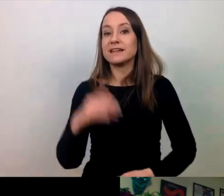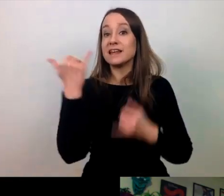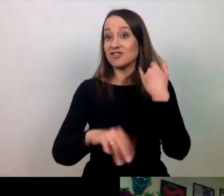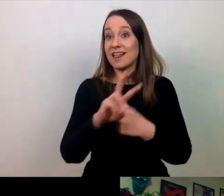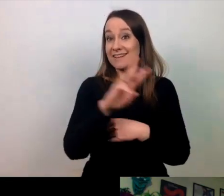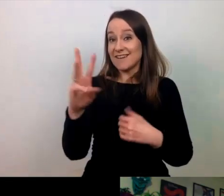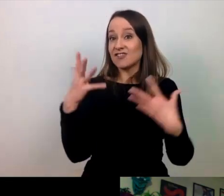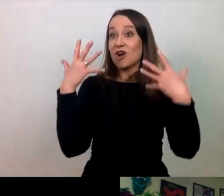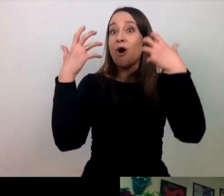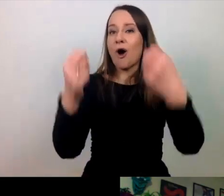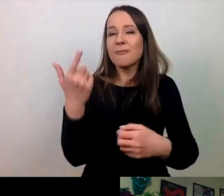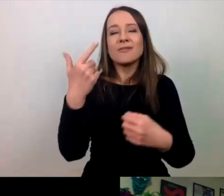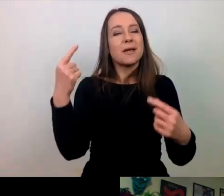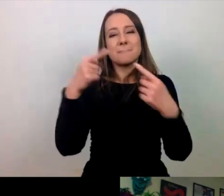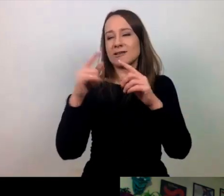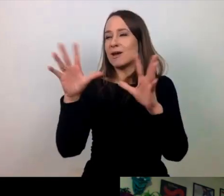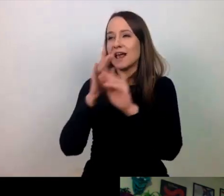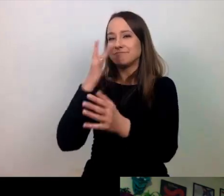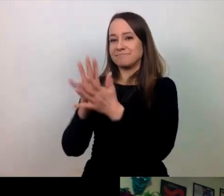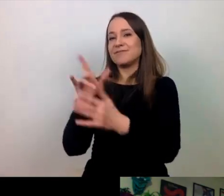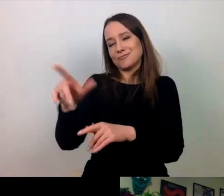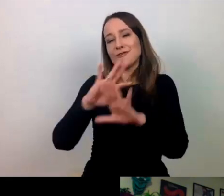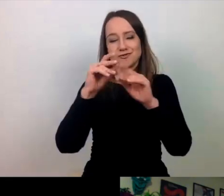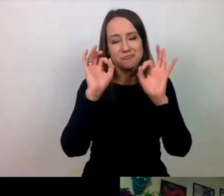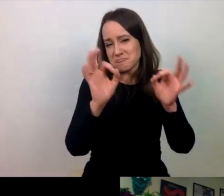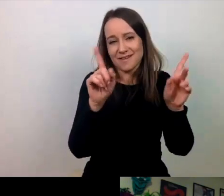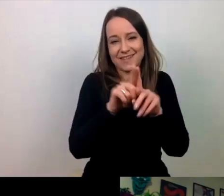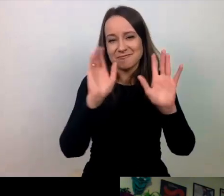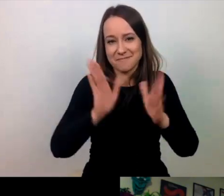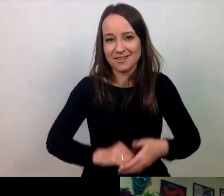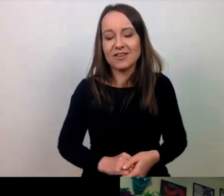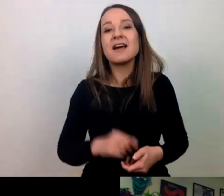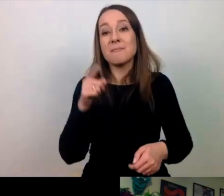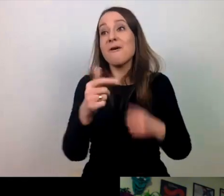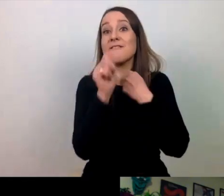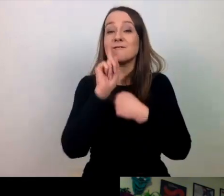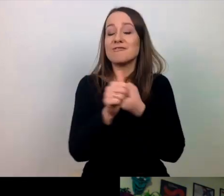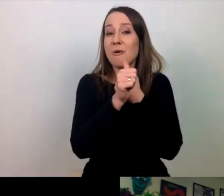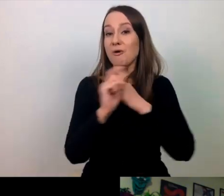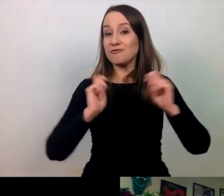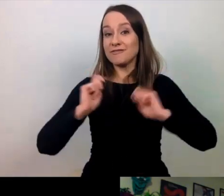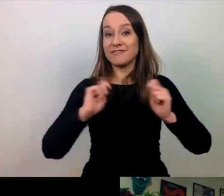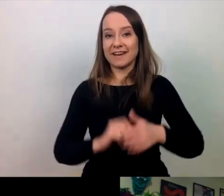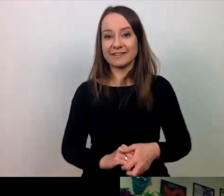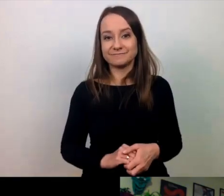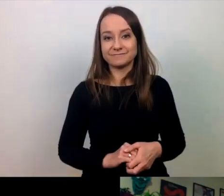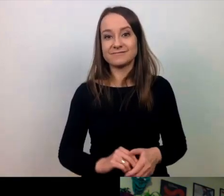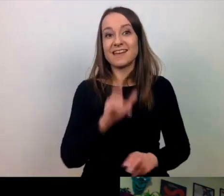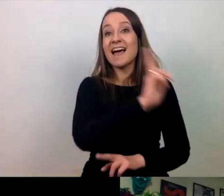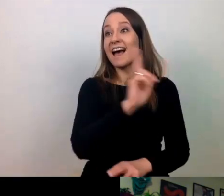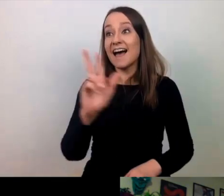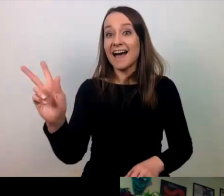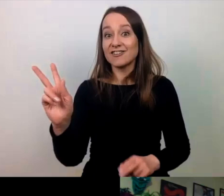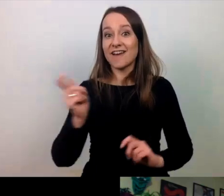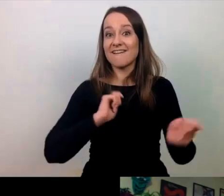będzie się zgadzał z tymi recenzjami, wszystko będzie w jak najlepszym porządku. Bo takie też bywają wakacje, prawda? Każdy przeżyje je